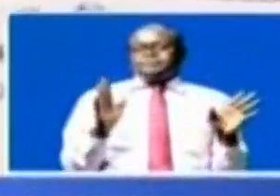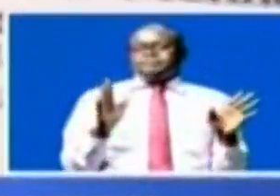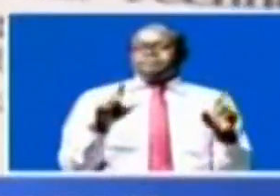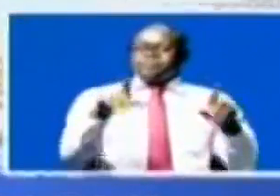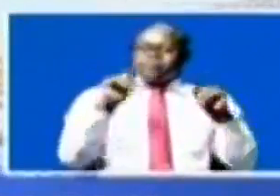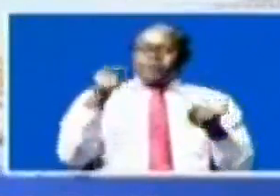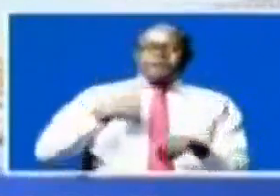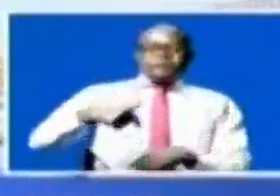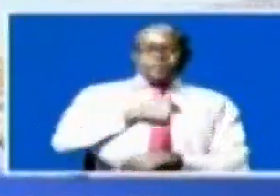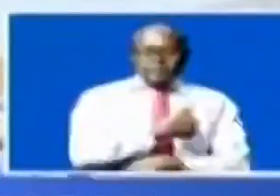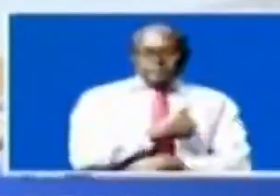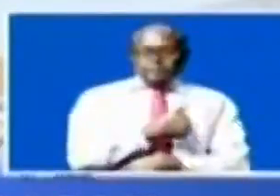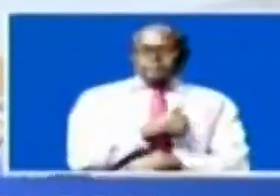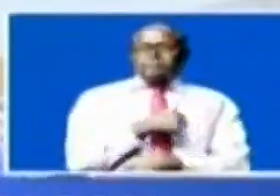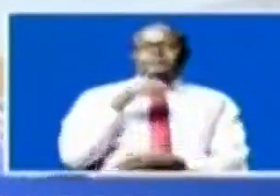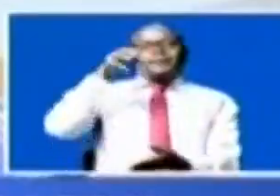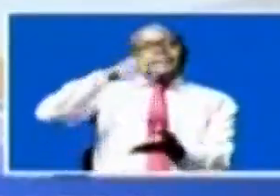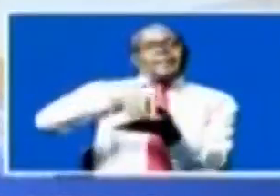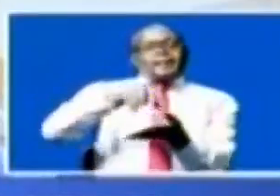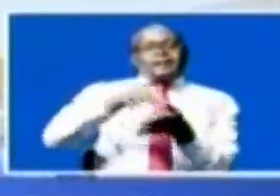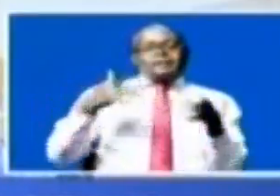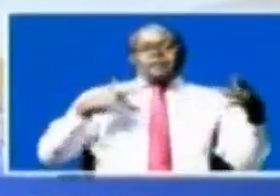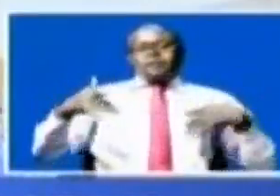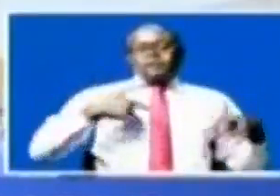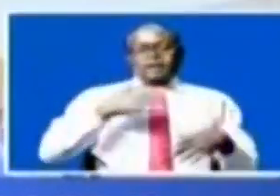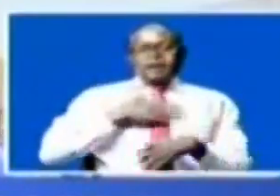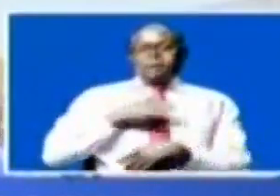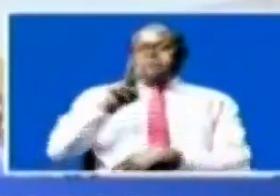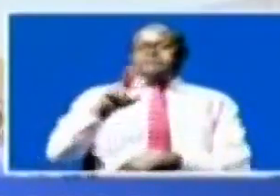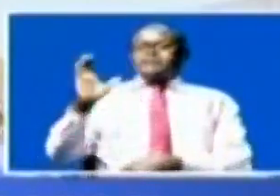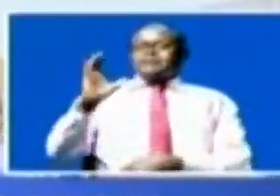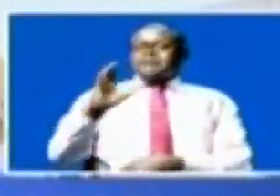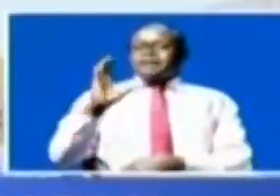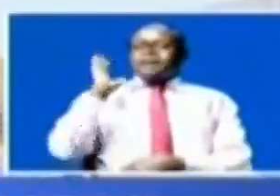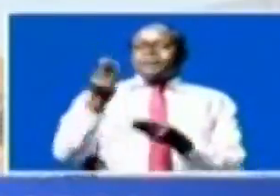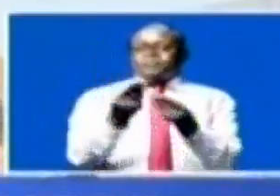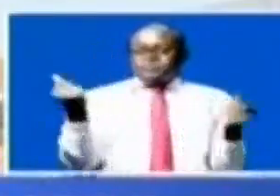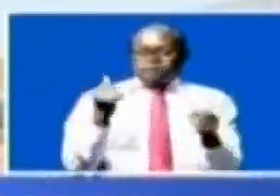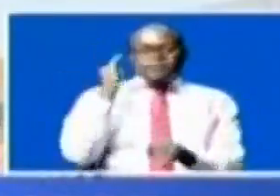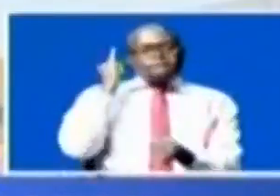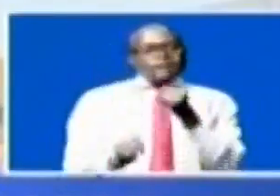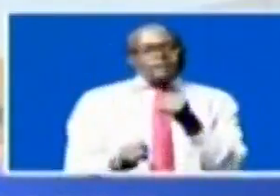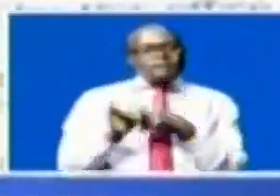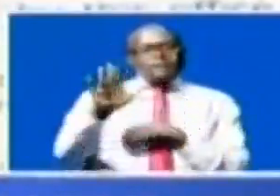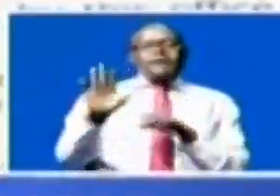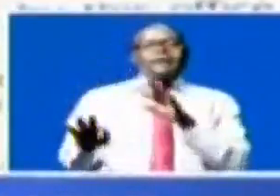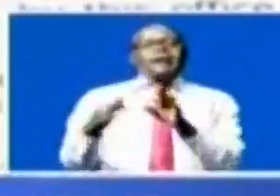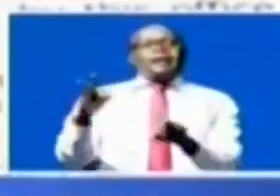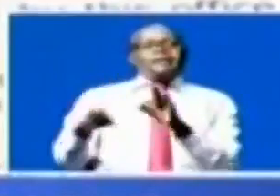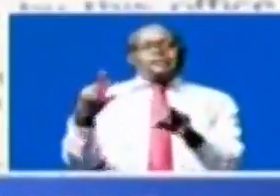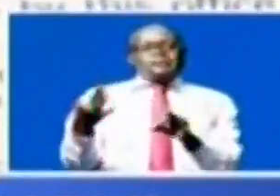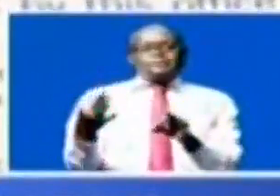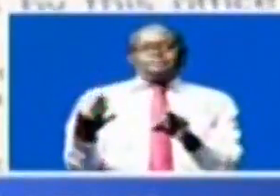told us that the case concerning our vice chancellor has been handled. They are finalizing their analysis